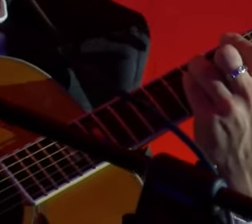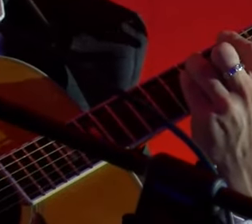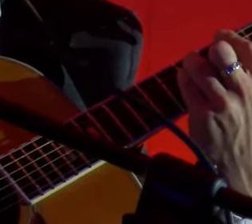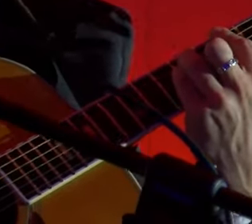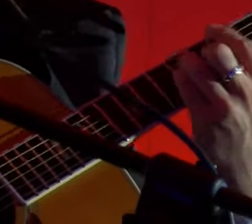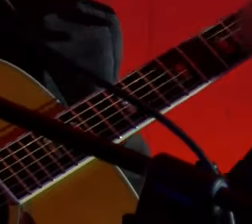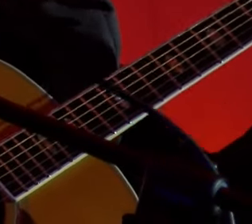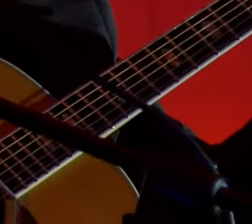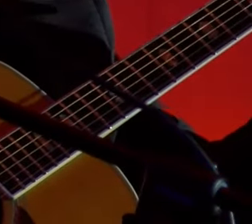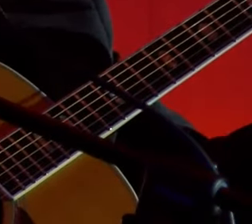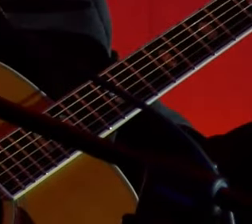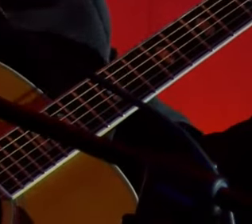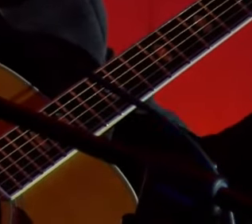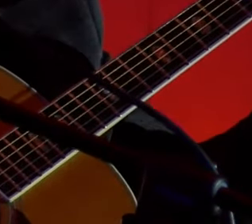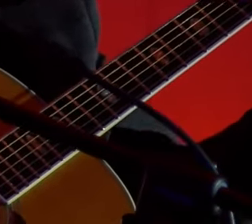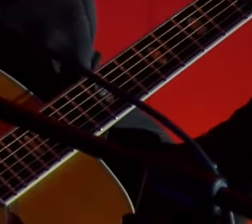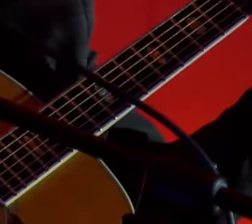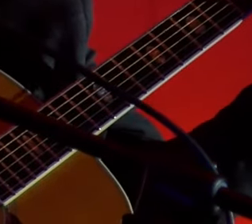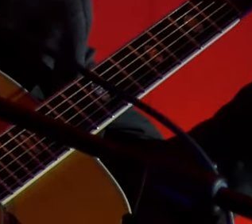niż